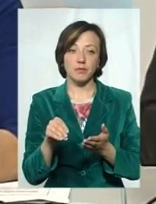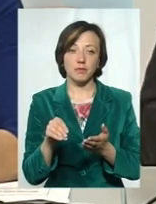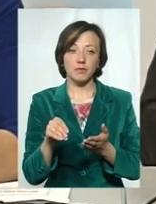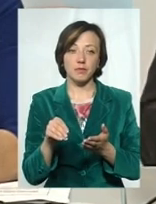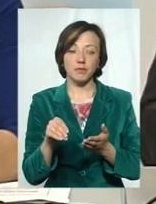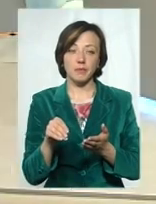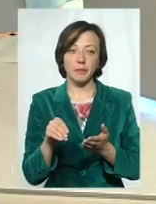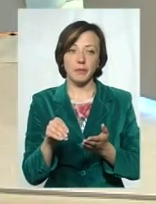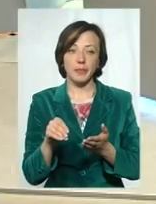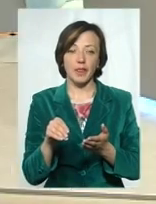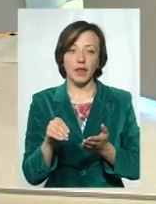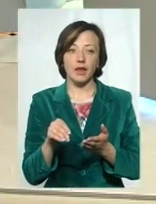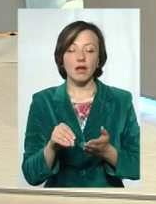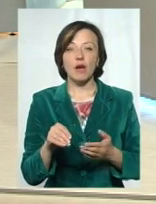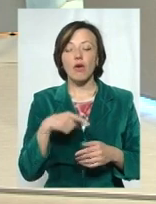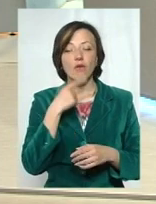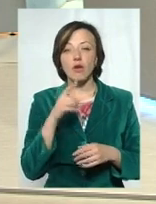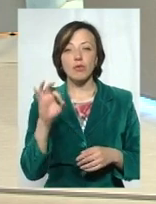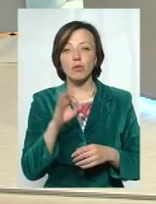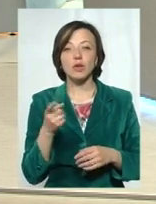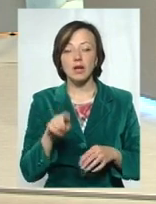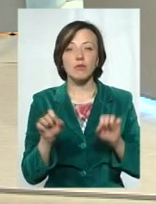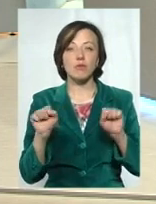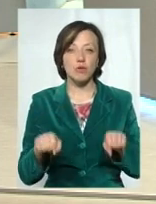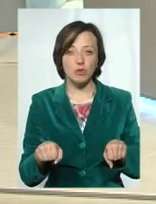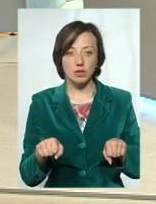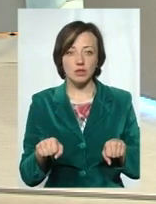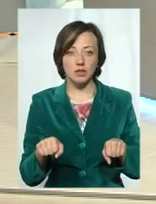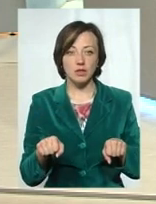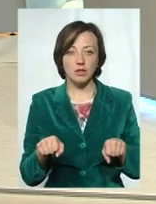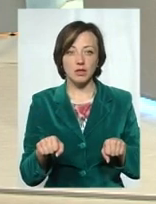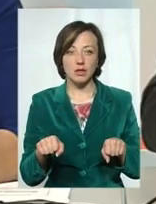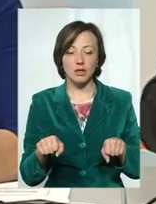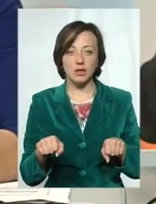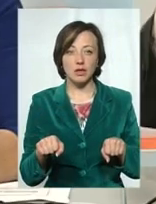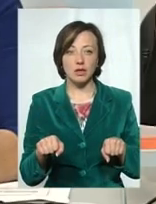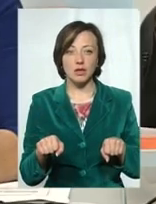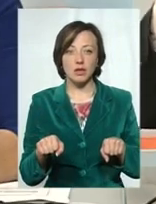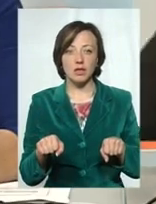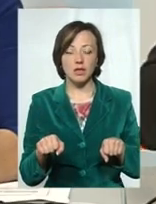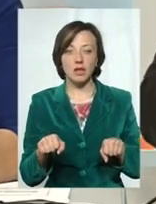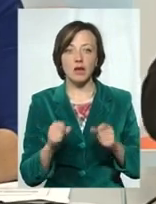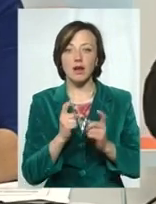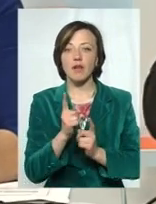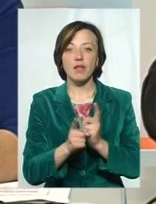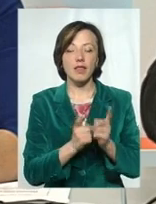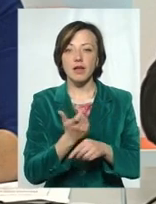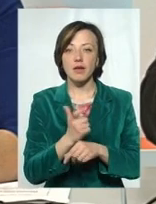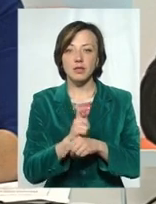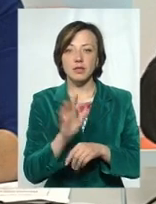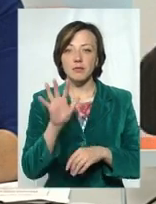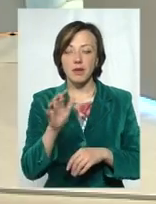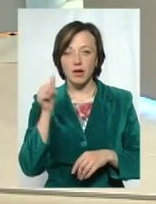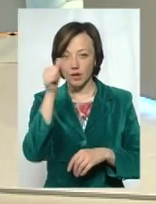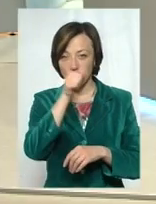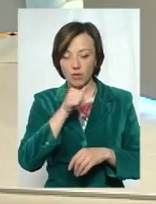трошки неправду каже. Да. Мова йде про те, можна. Ну, вони ж записали в той проєкті реформи не більше на 5 років. 5 років.